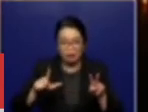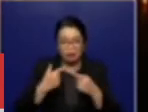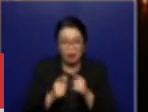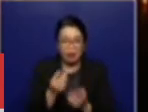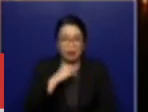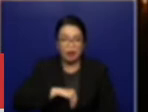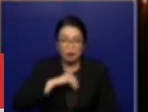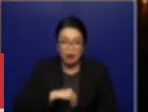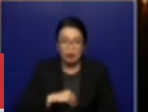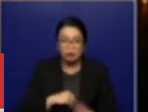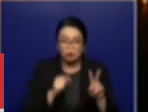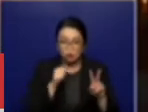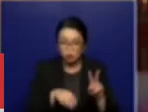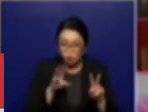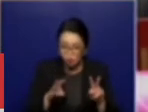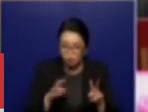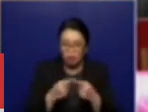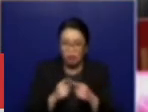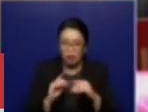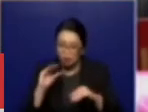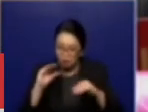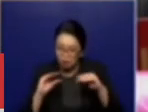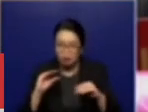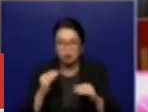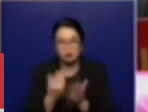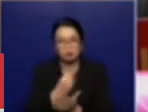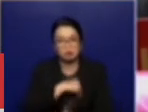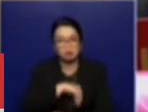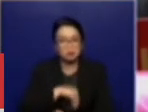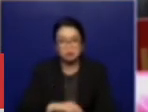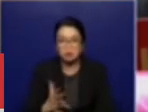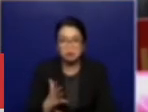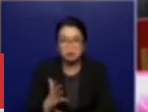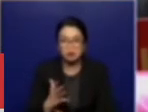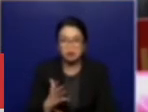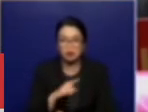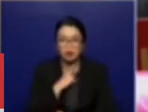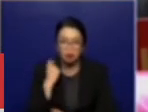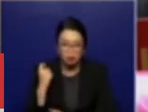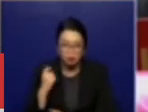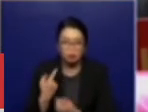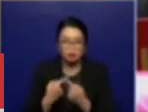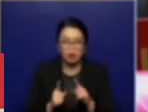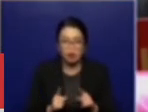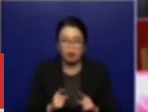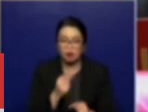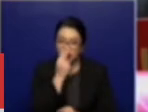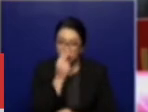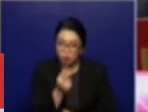ครับใช้เงินในการลงทุนภาครัฐแม้แต่บาทเดียวเพราะฉะนั้นนะครับนั่นก็หมายถึง